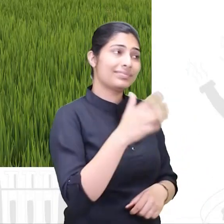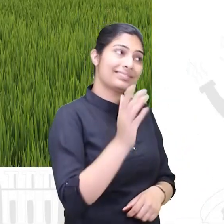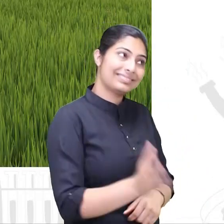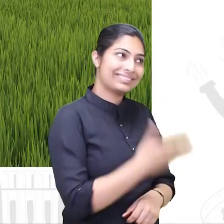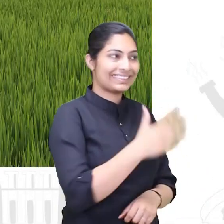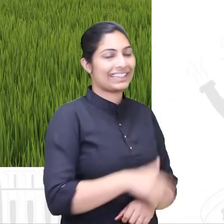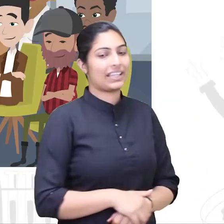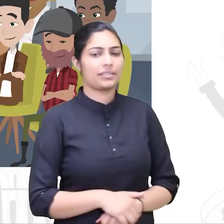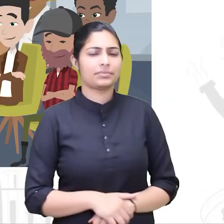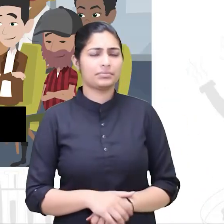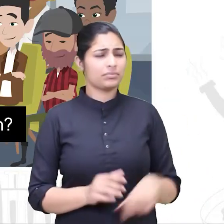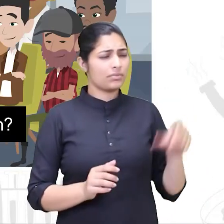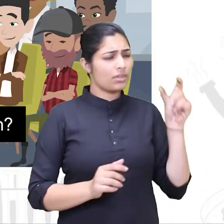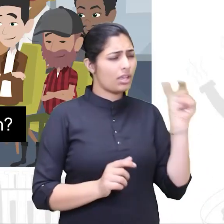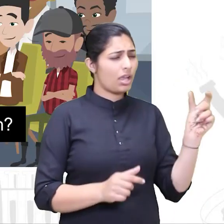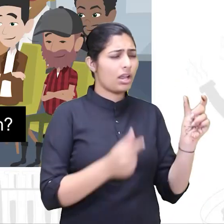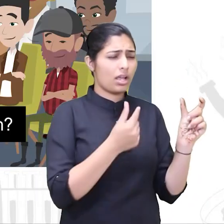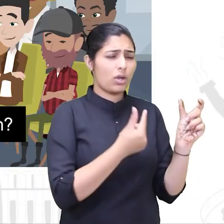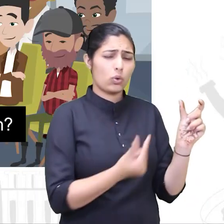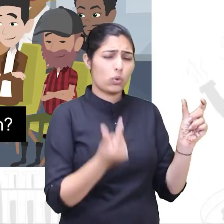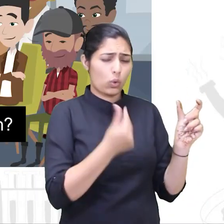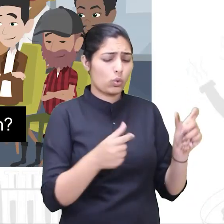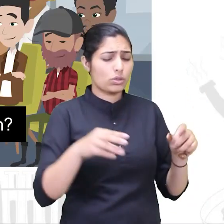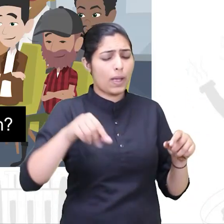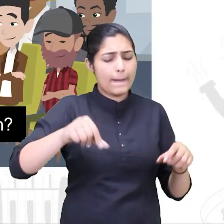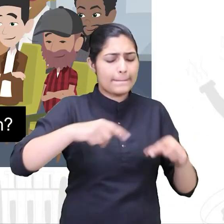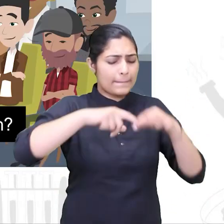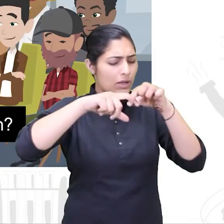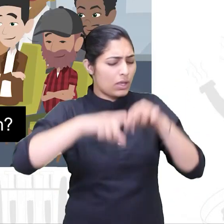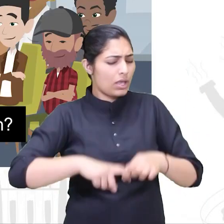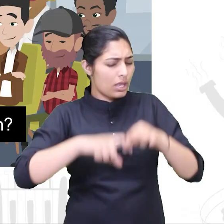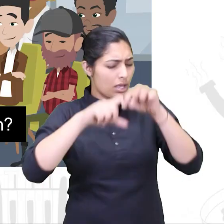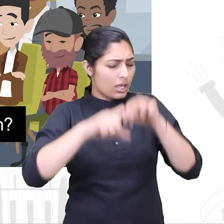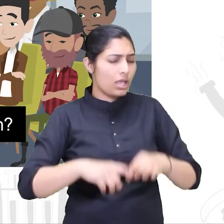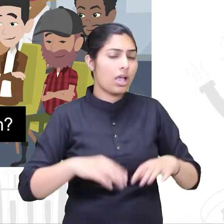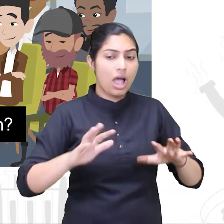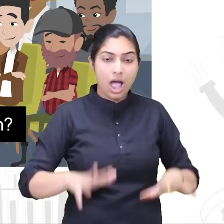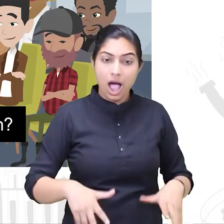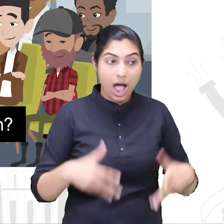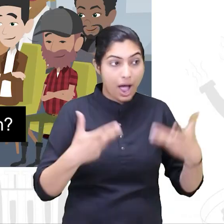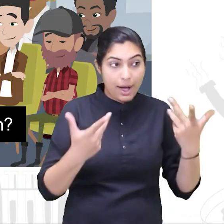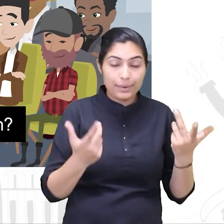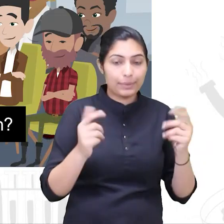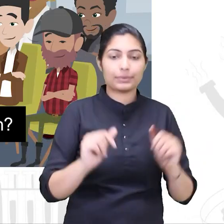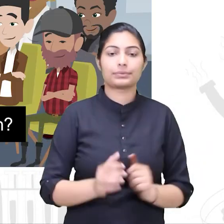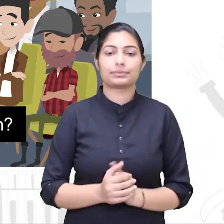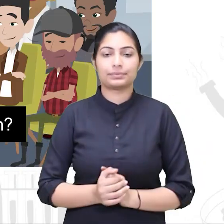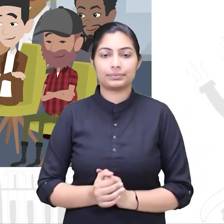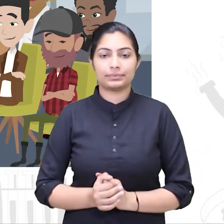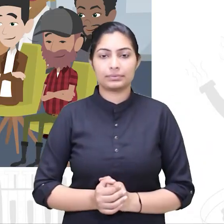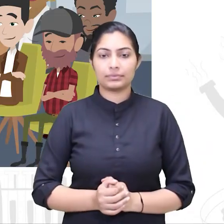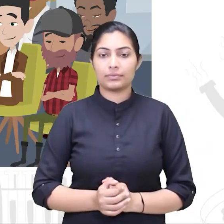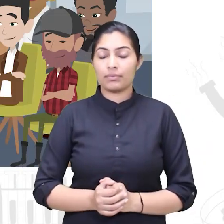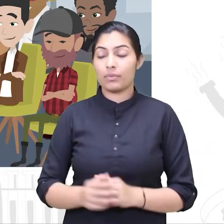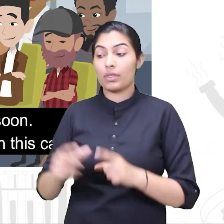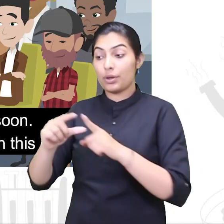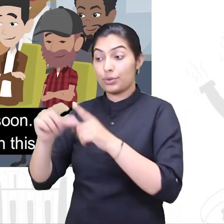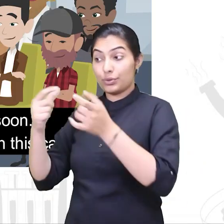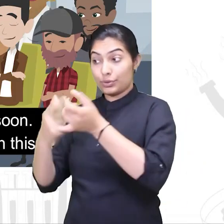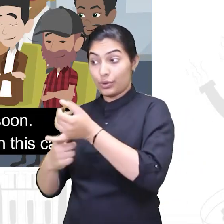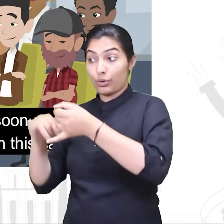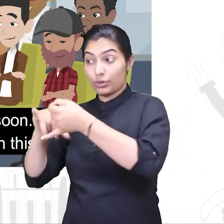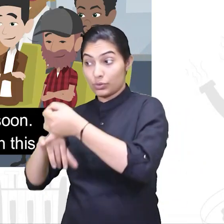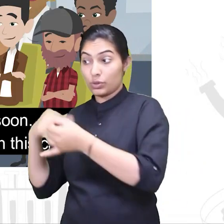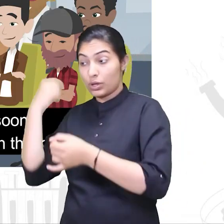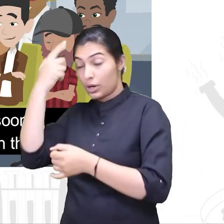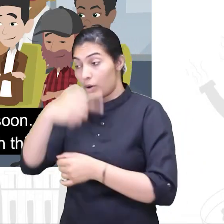चलते हैं। सर, हम इस कार्ड का उपयोग मिट्टी का स्वास्थ्य जानने के लिए किस प्रकार कर सकते हैं? कृषि